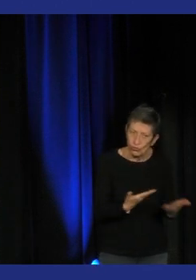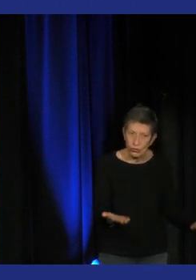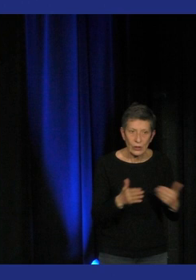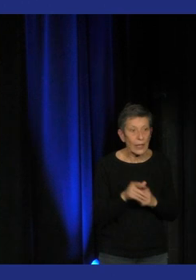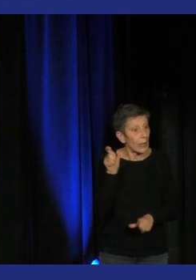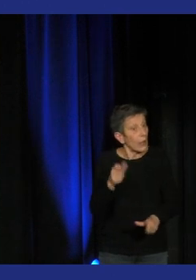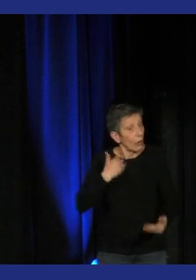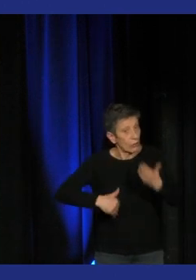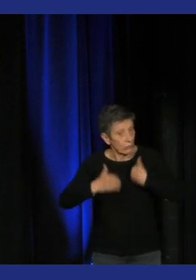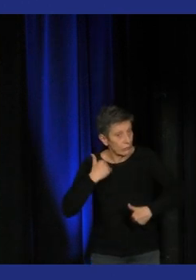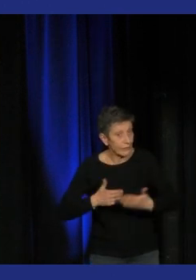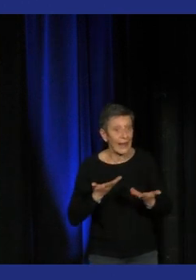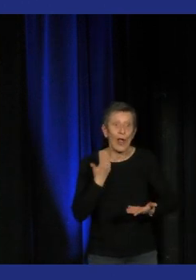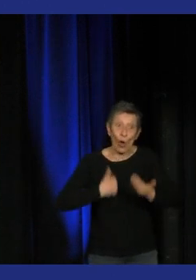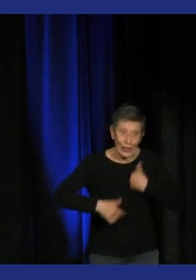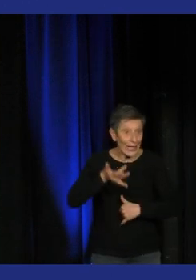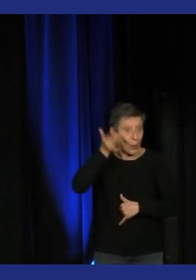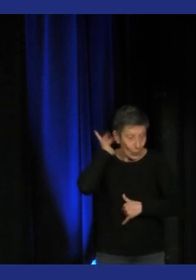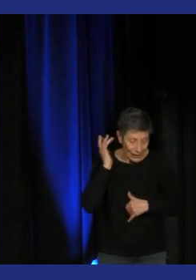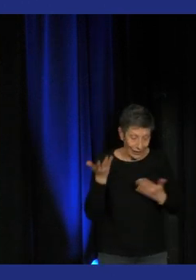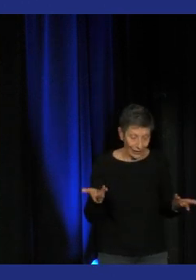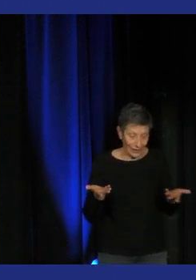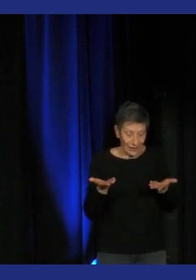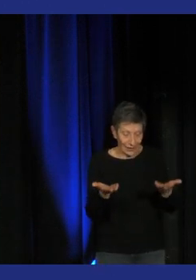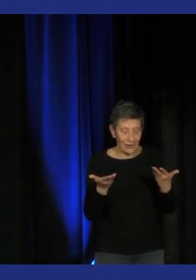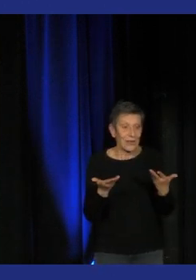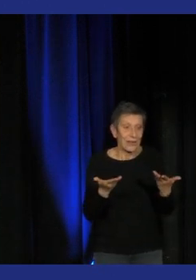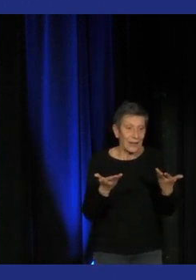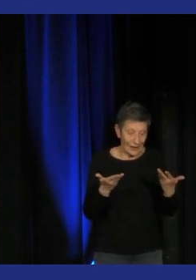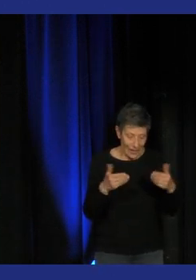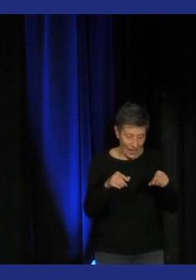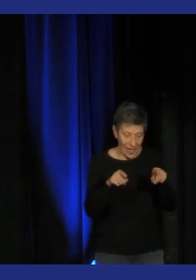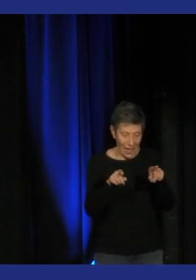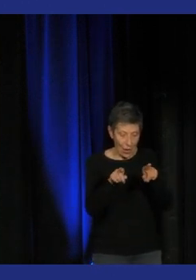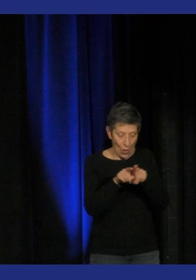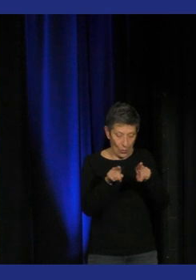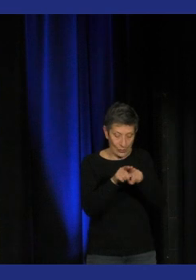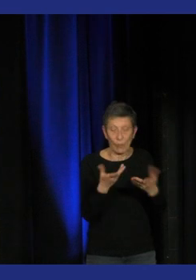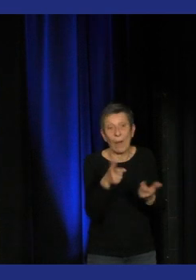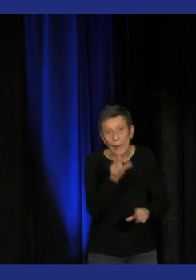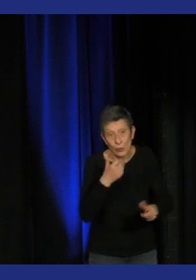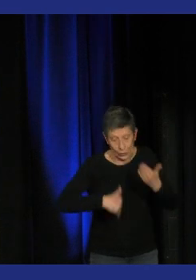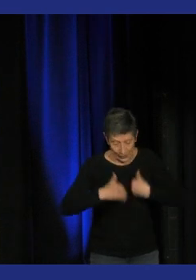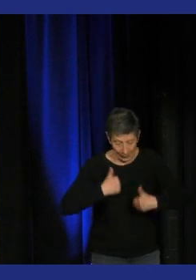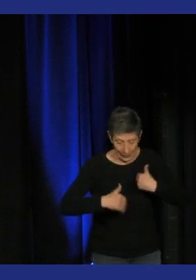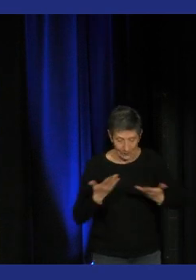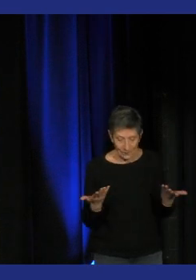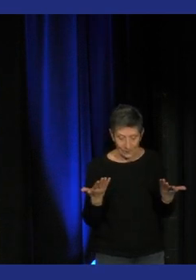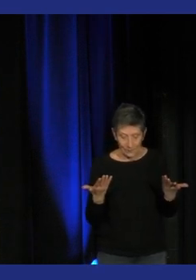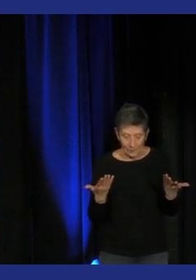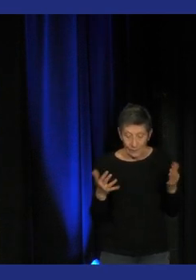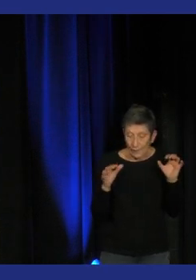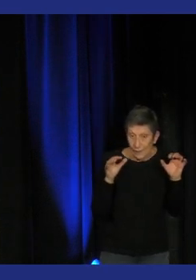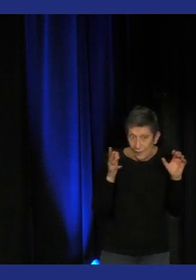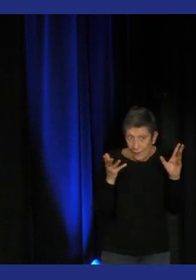en dit, et même en dit queer, on pourrait même aller jusque-là, puisqu'on parlait de crip tout à l'heure, mais en tout cas, les personnes en dit poussent aussi